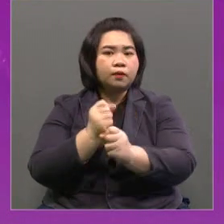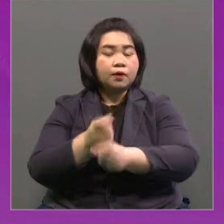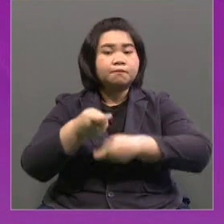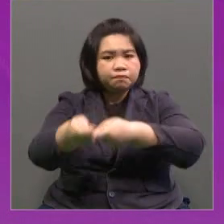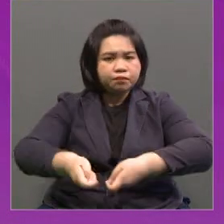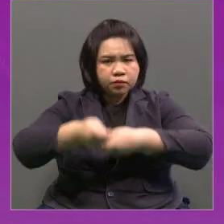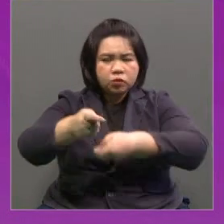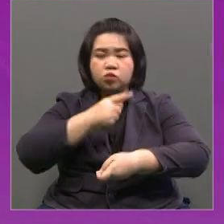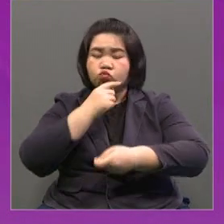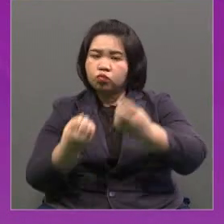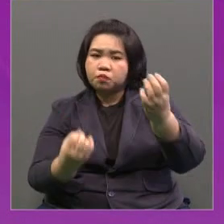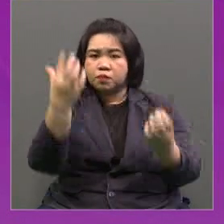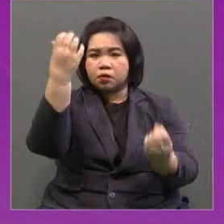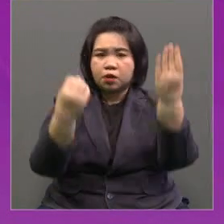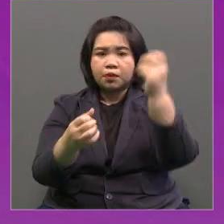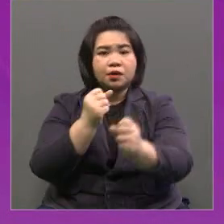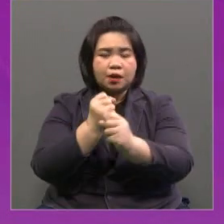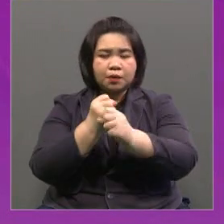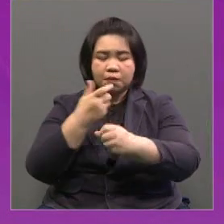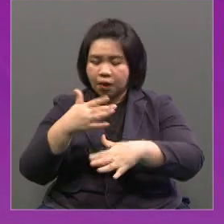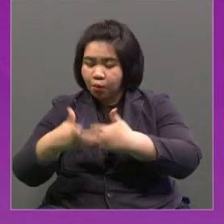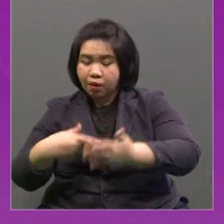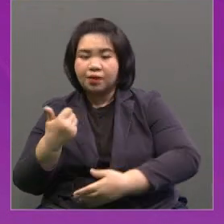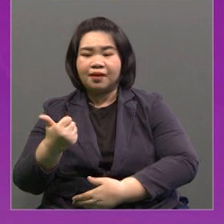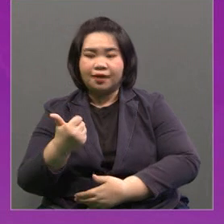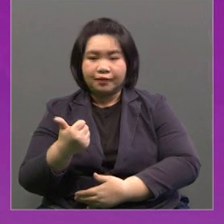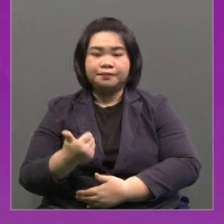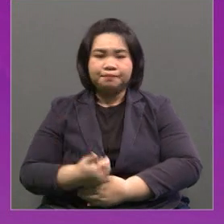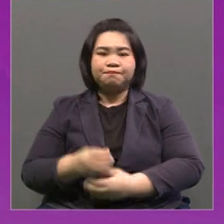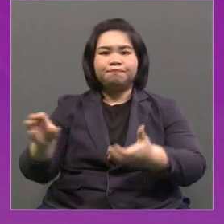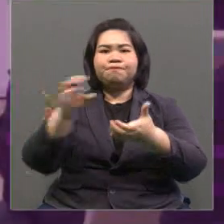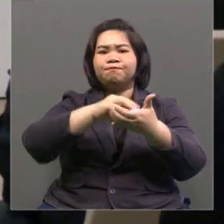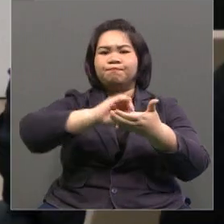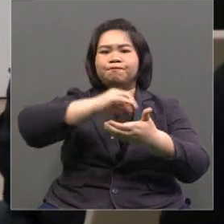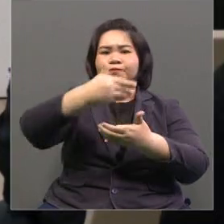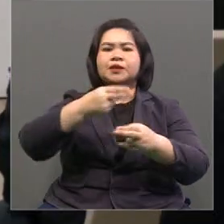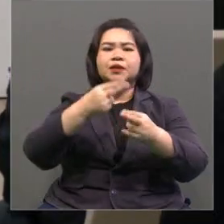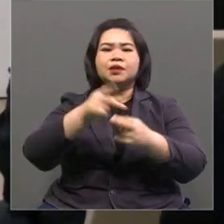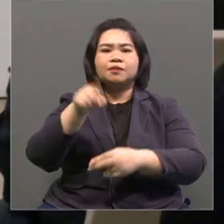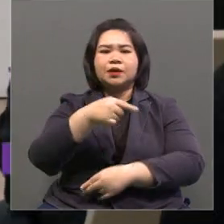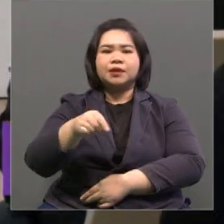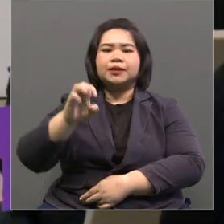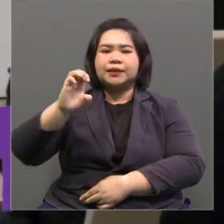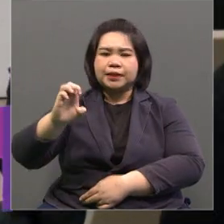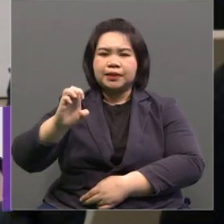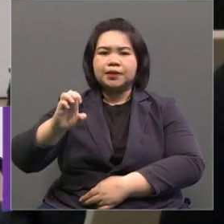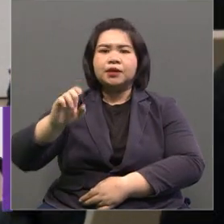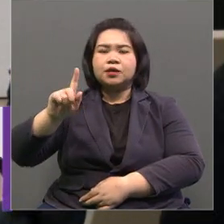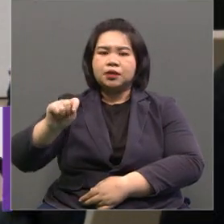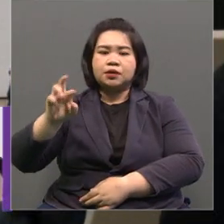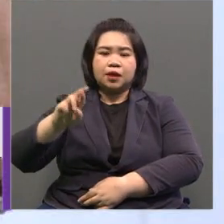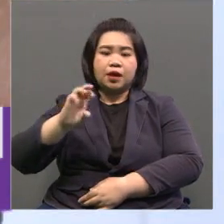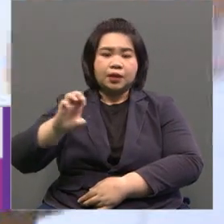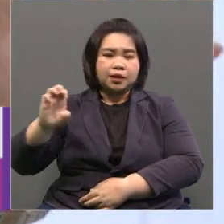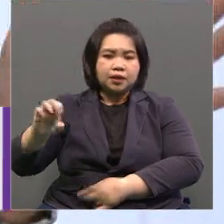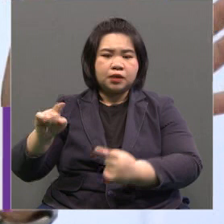นการจัดการปลบปูกได้ครบปวงจอดเลยทีเดีวค่ะสำหรบแตฟอรมนี้ค คผชม E3 หรอว่ารับบในการรับ